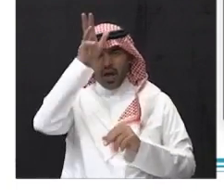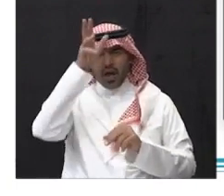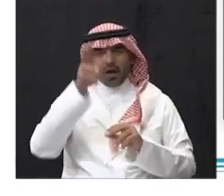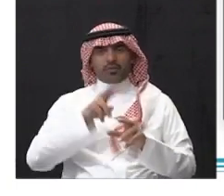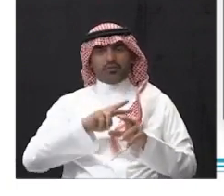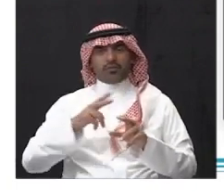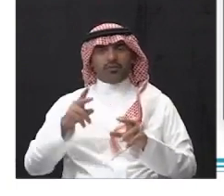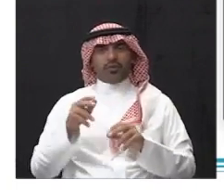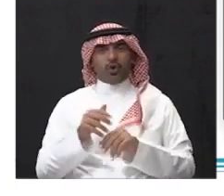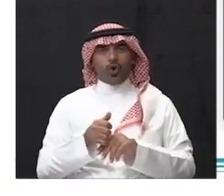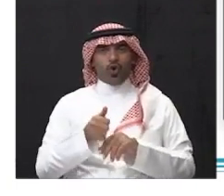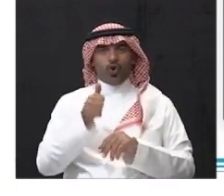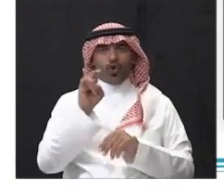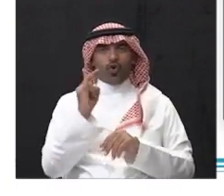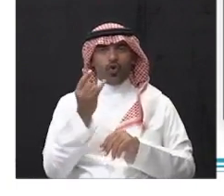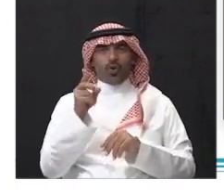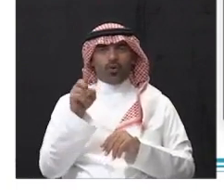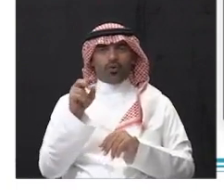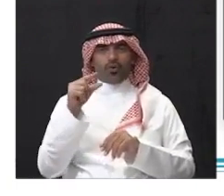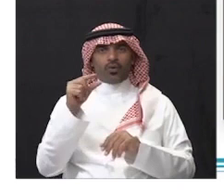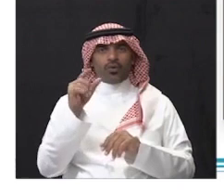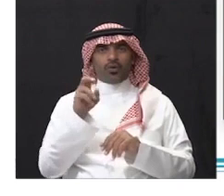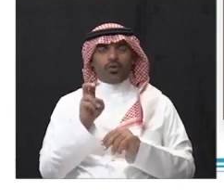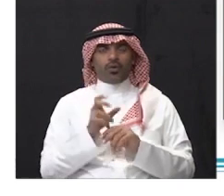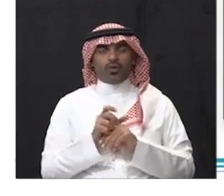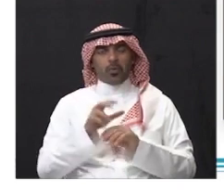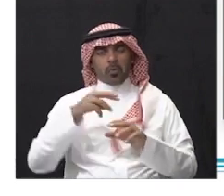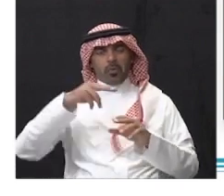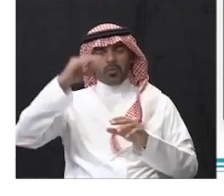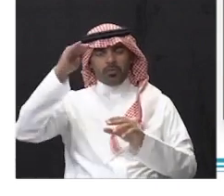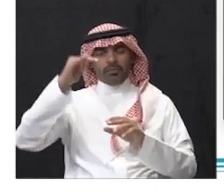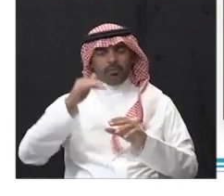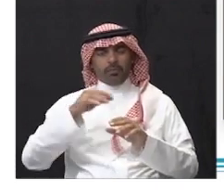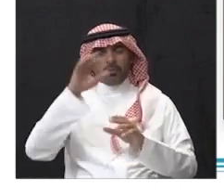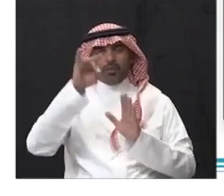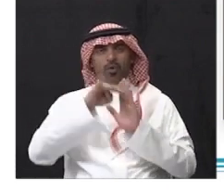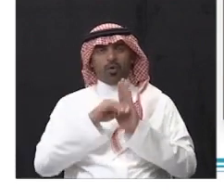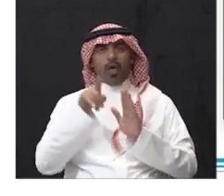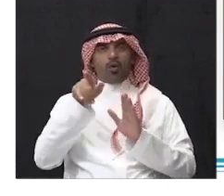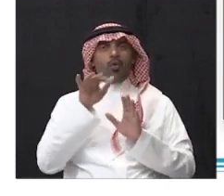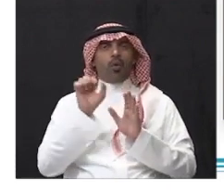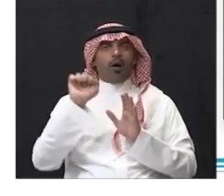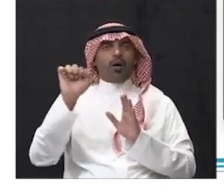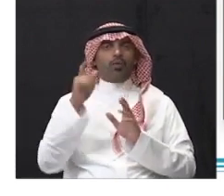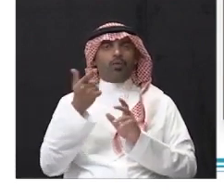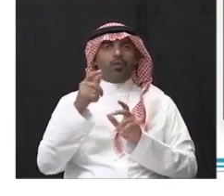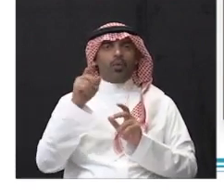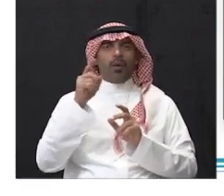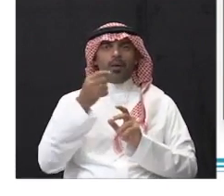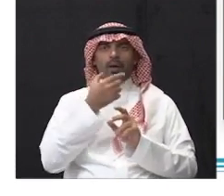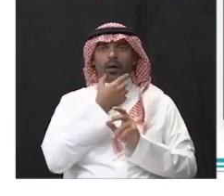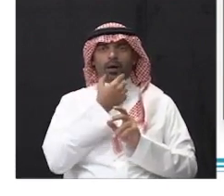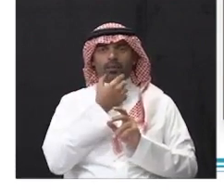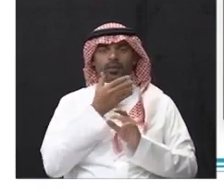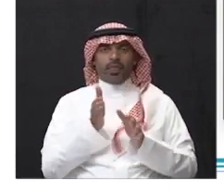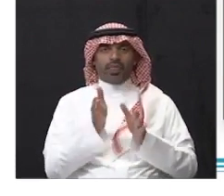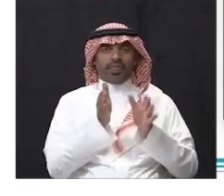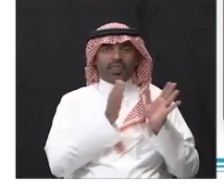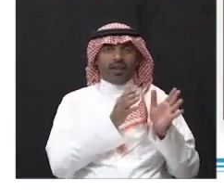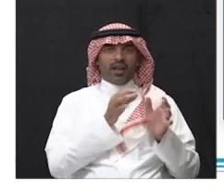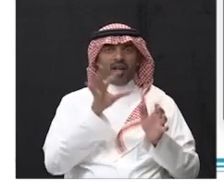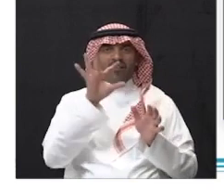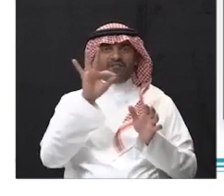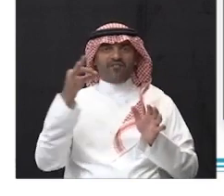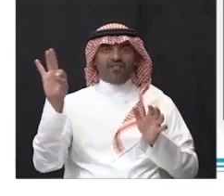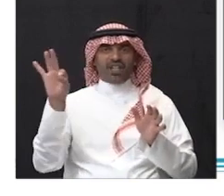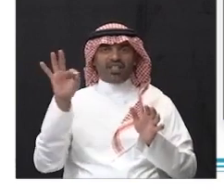شرق الأردن، فلسطين، جنوبي إيران. فرنسا استعمرت